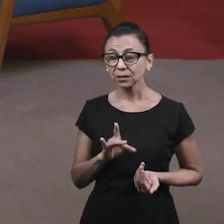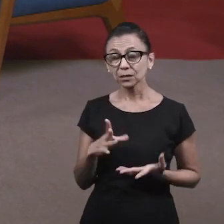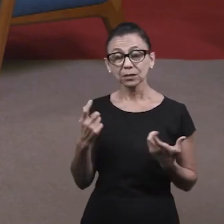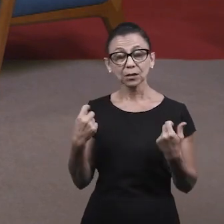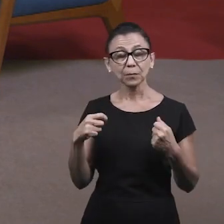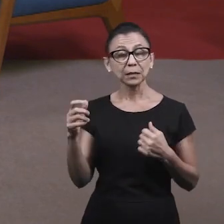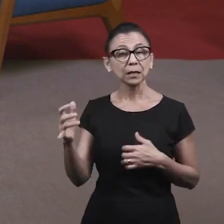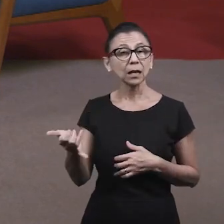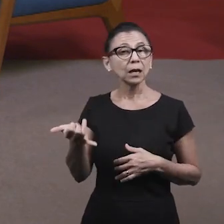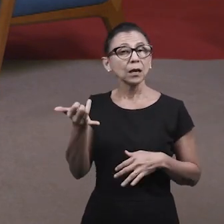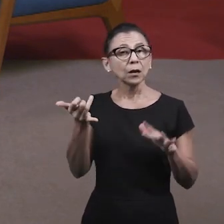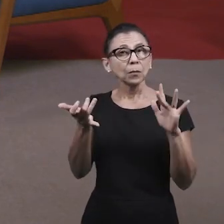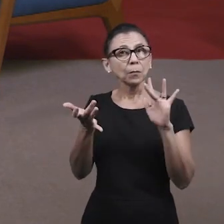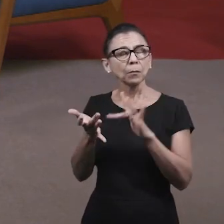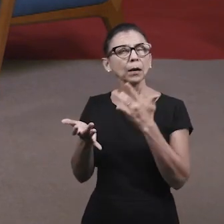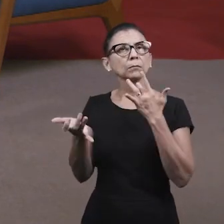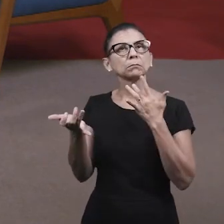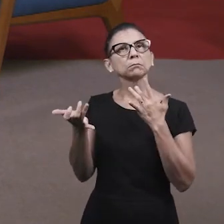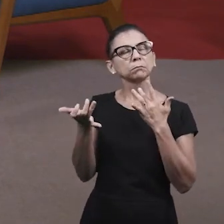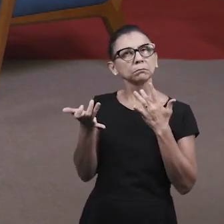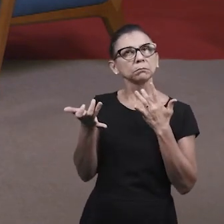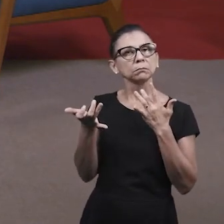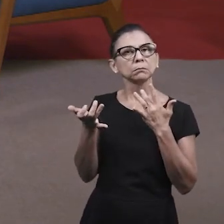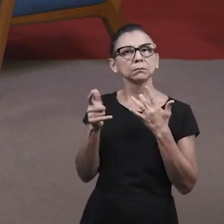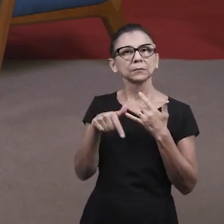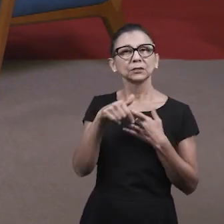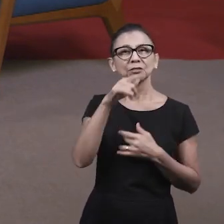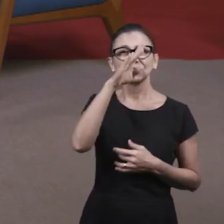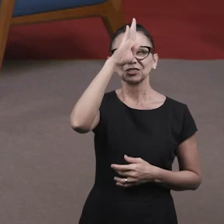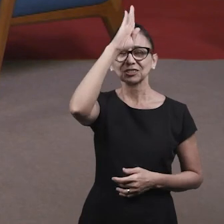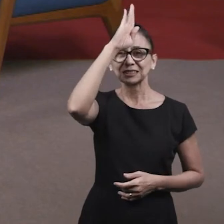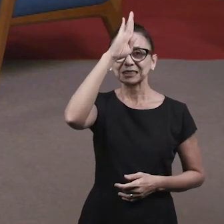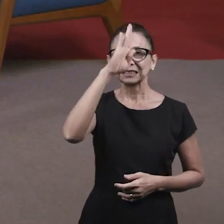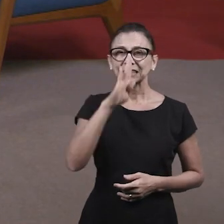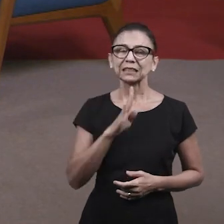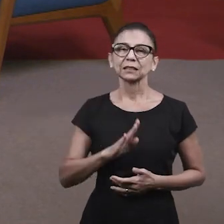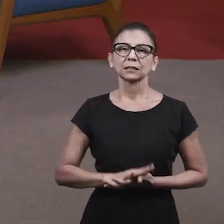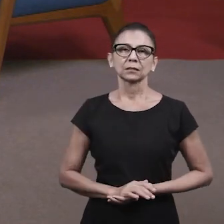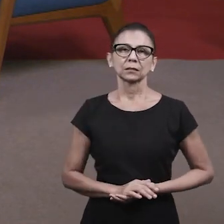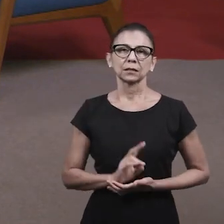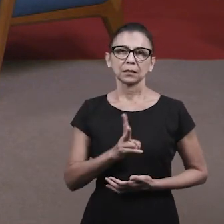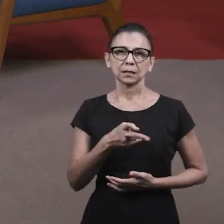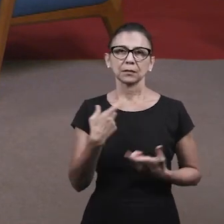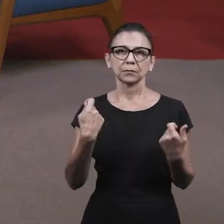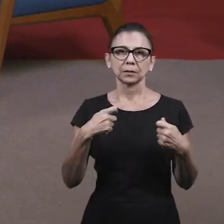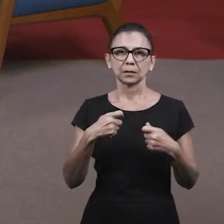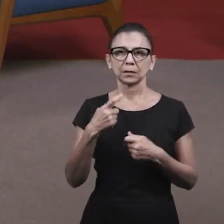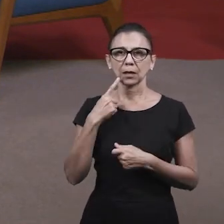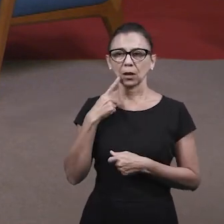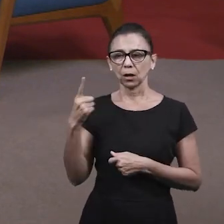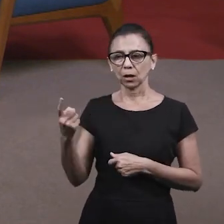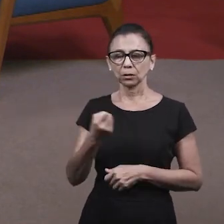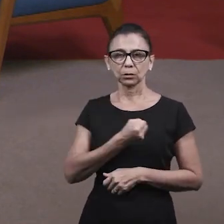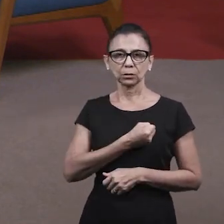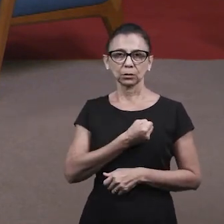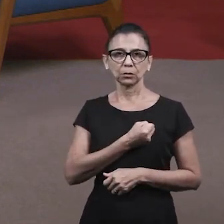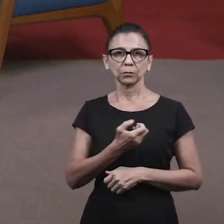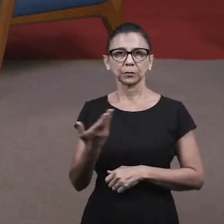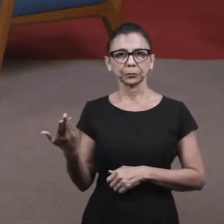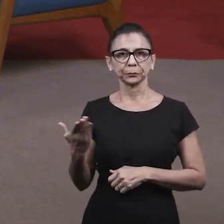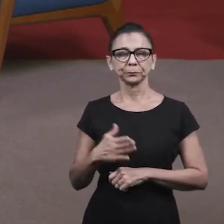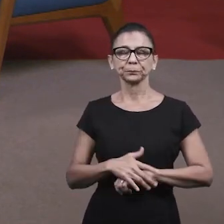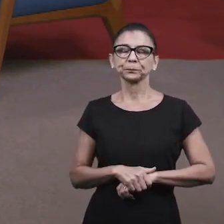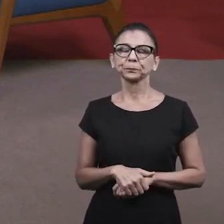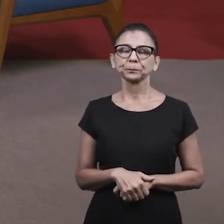Vous devez seulement faire un appel. Et je reprends, c'est gratuit. Vous pouvez appeler toujours quand vous voulez pour ce numéro